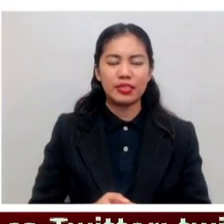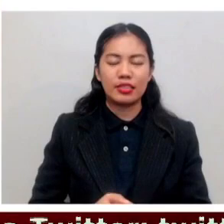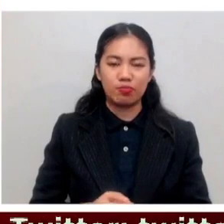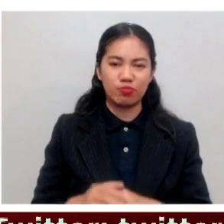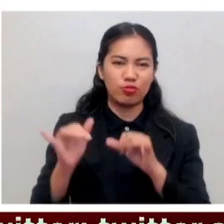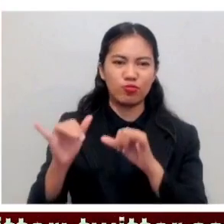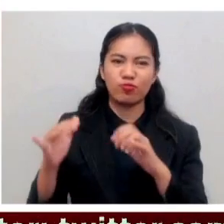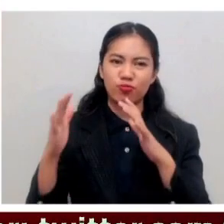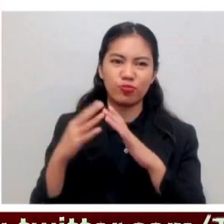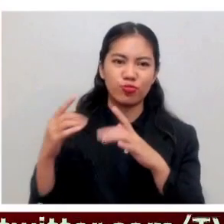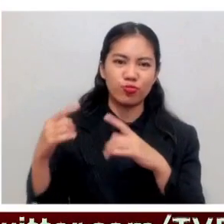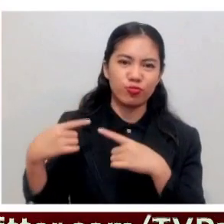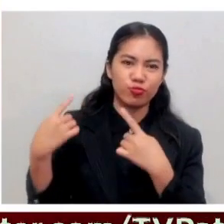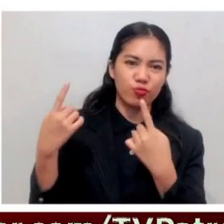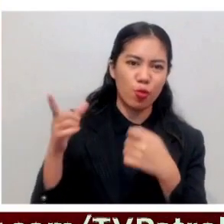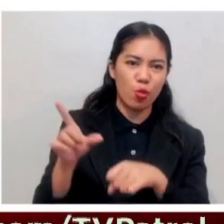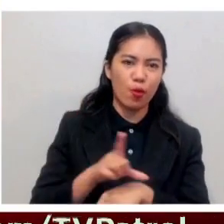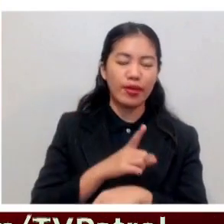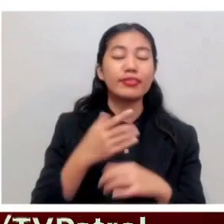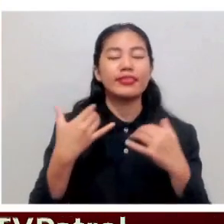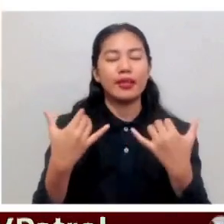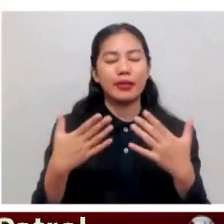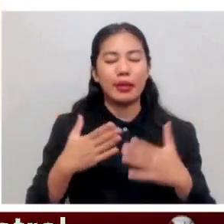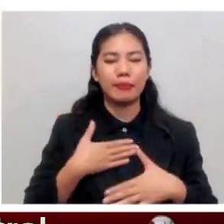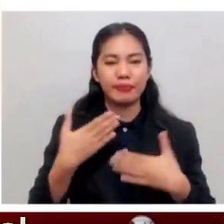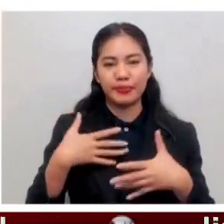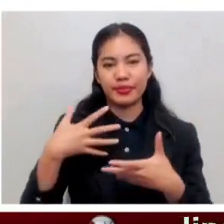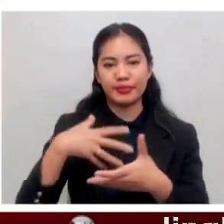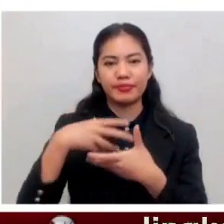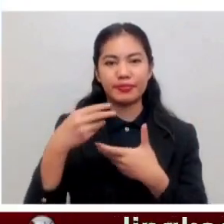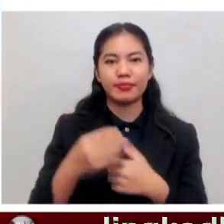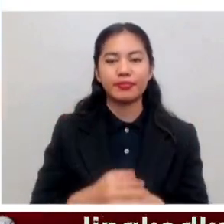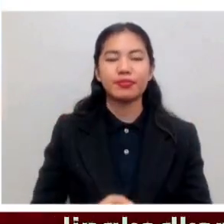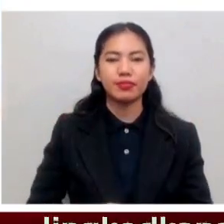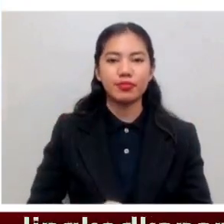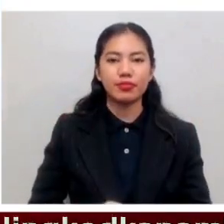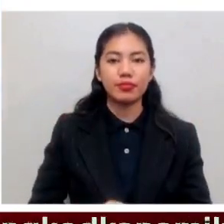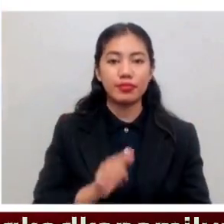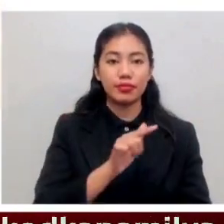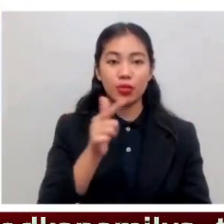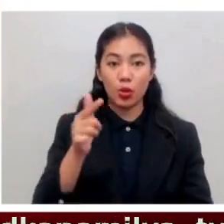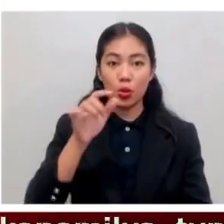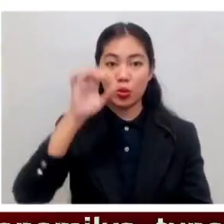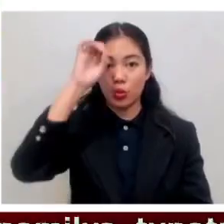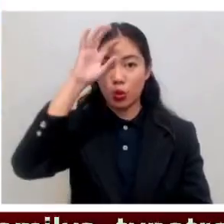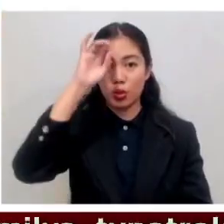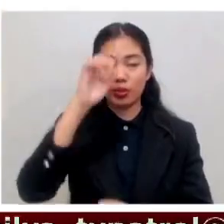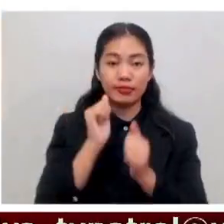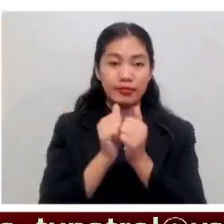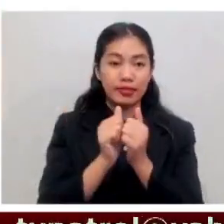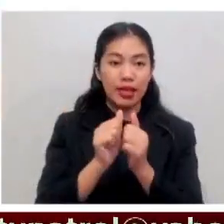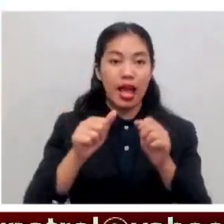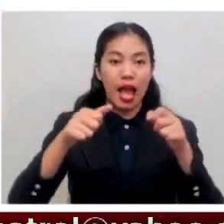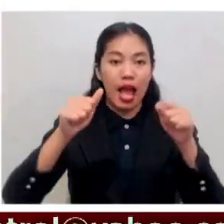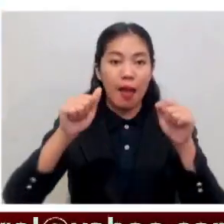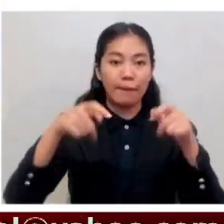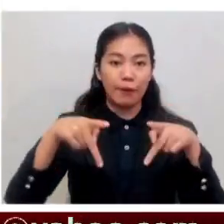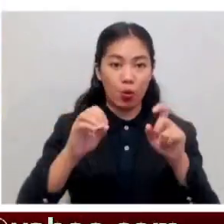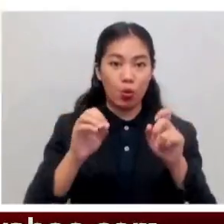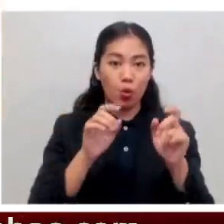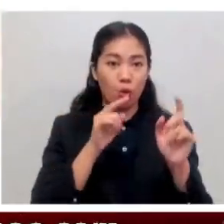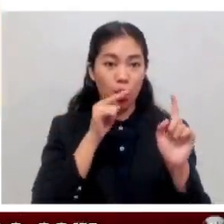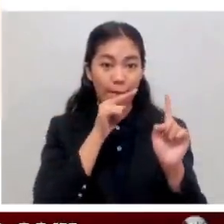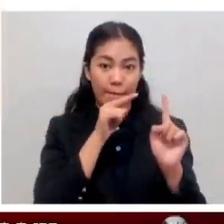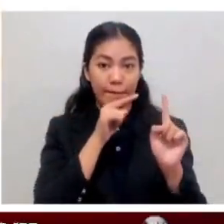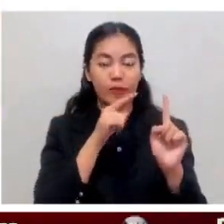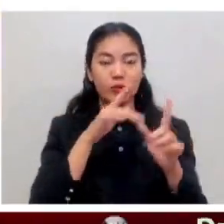eh. Kasi naawa rin kasi kami. Si Lolo Nestor naman akay-akay ang apo na si Aya habang nag-iikot sa